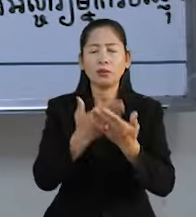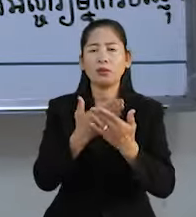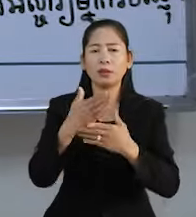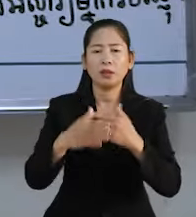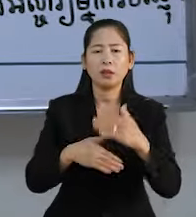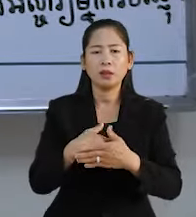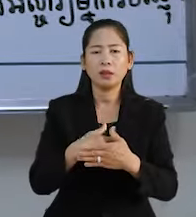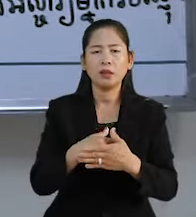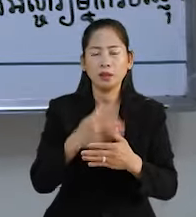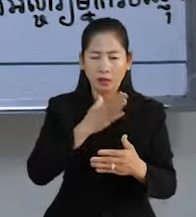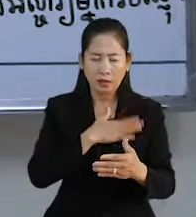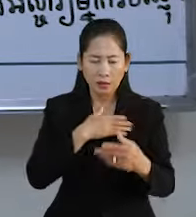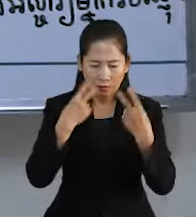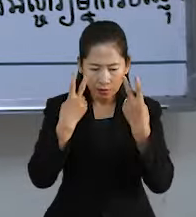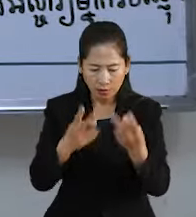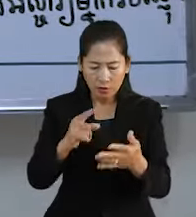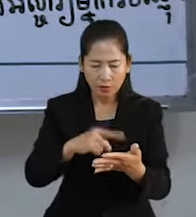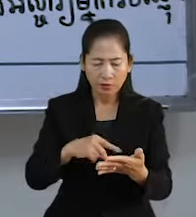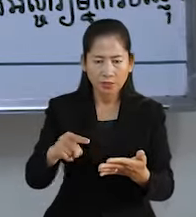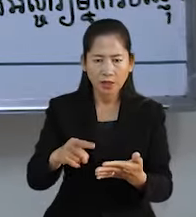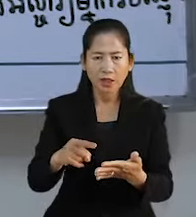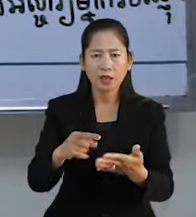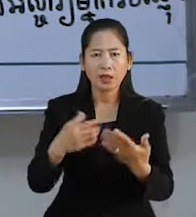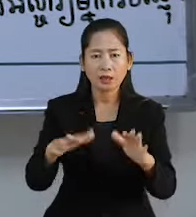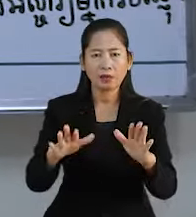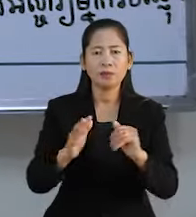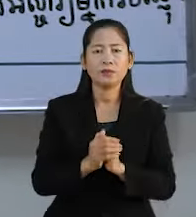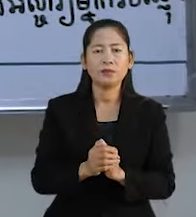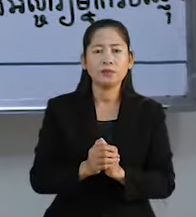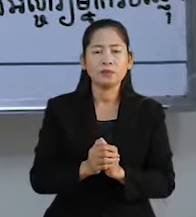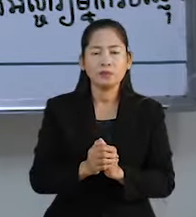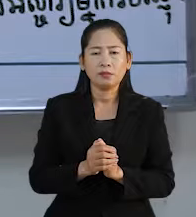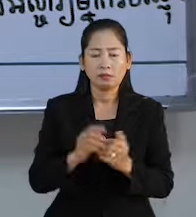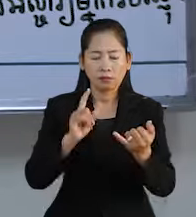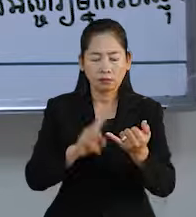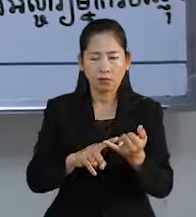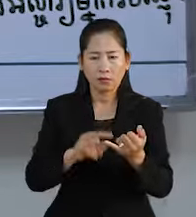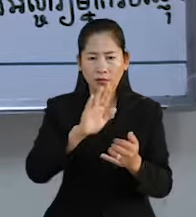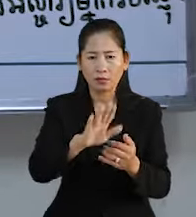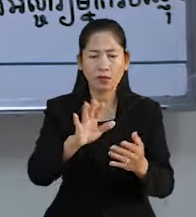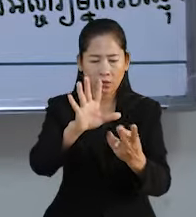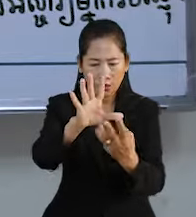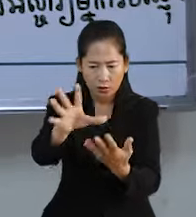ស់គ្នាចង់បែរអារម្មណ៍ត្រឡប់មកកំណែលម្អយើងកែហើយអំបញ្ញមិញហើយអញ្ចឹងចុងក្រោយគឺកូ